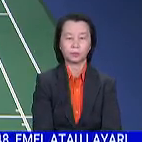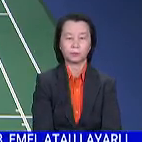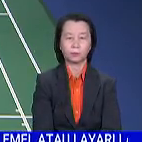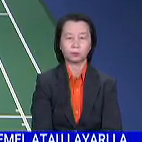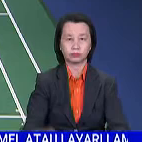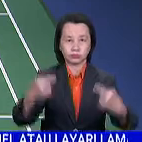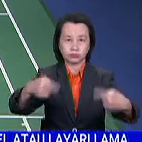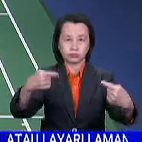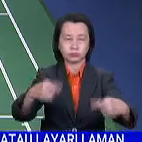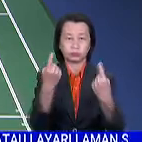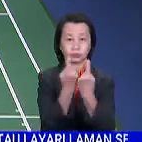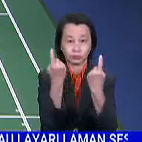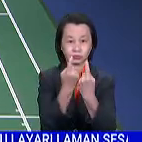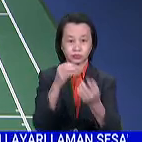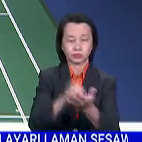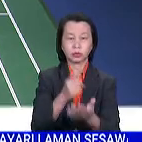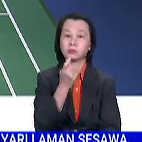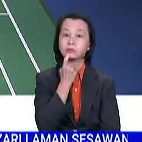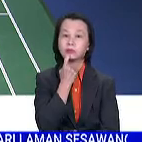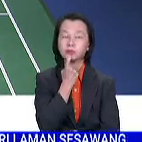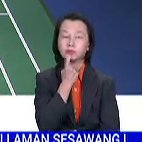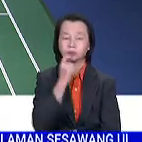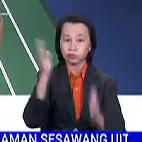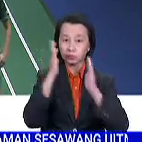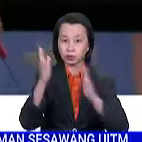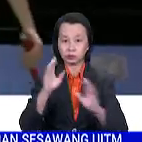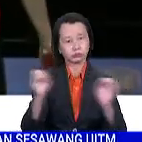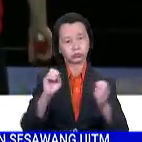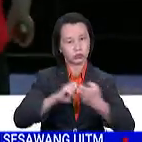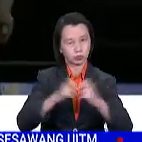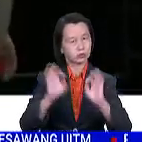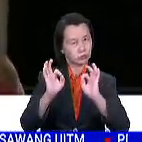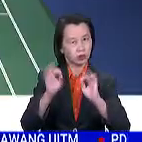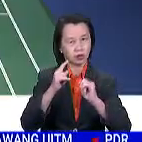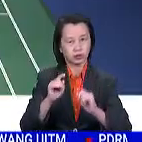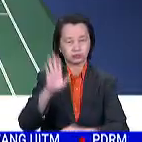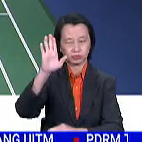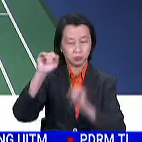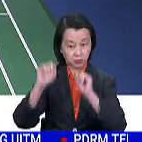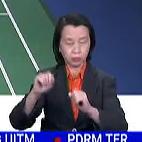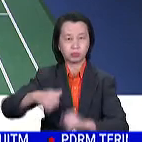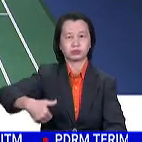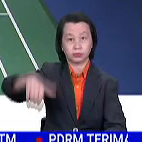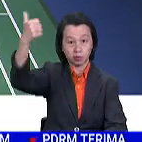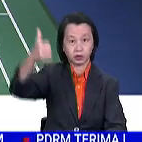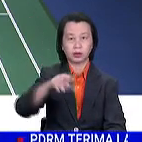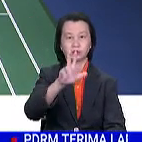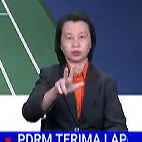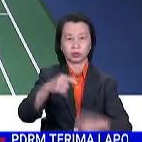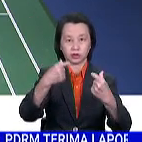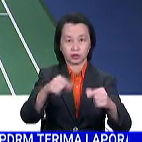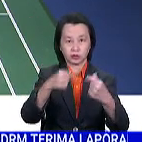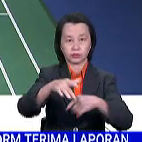Hai pada saingannya berlangsung dibantah Finland itu skuad negara tidak berdepan masalah untuk menjamin kemenangan dalam tiga